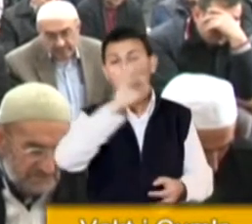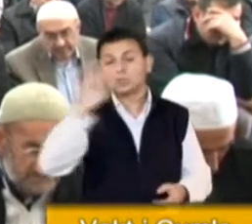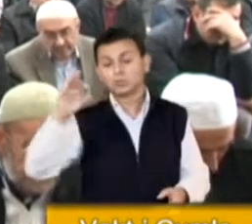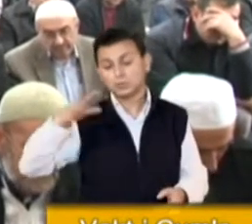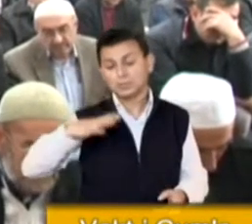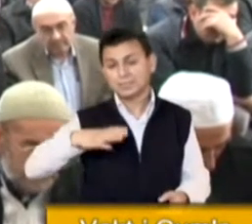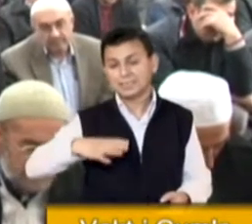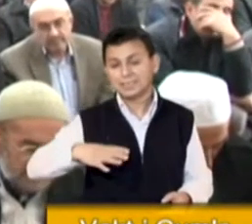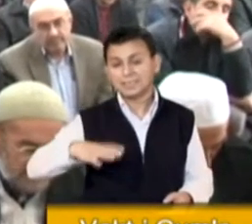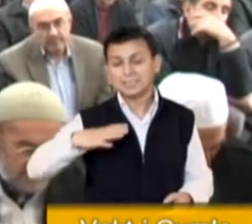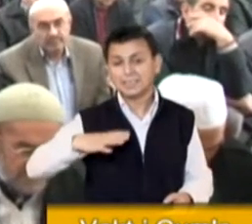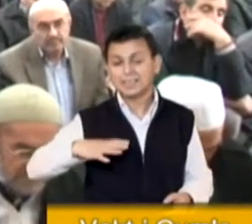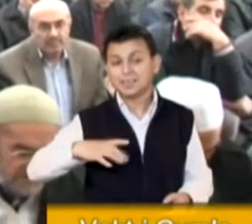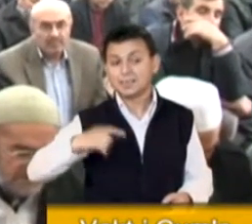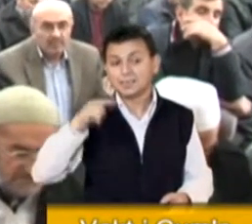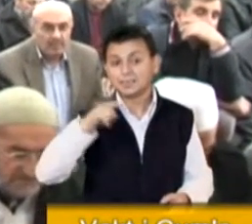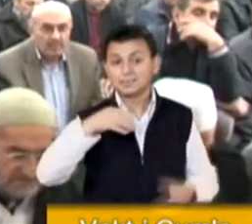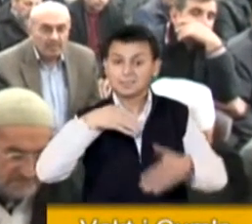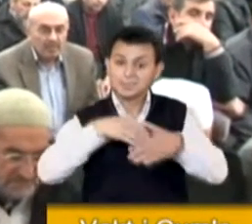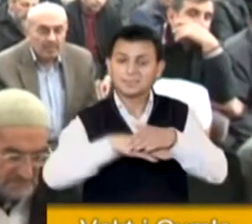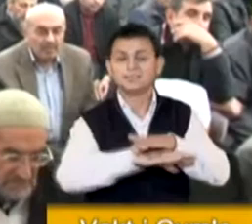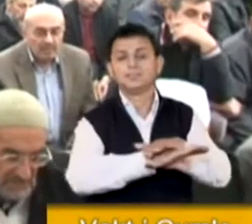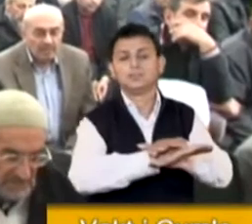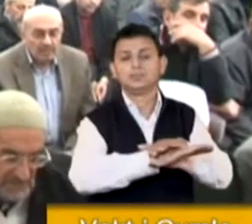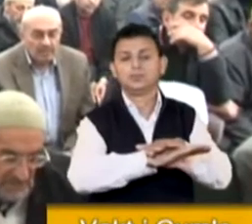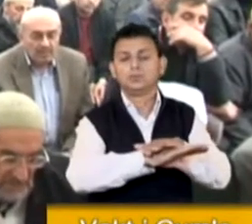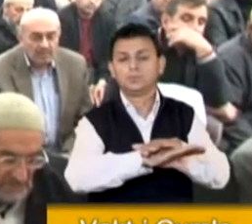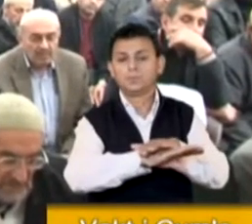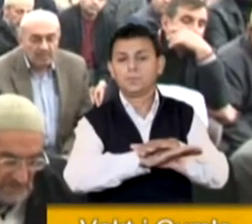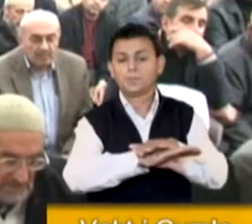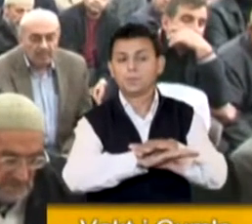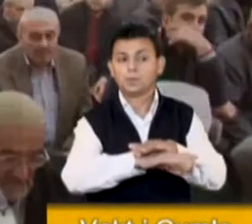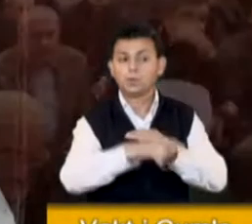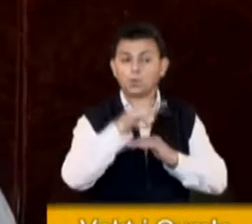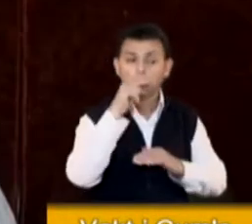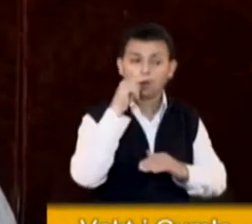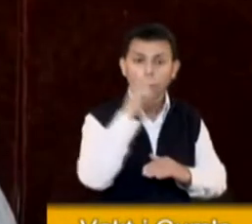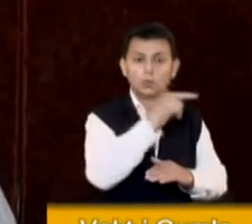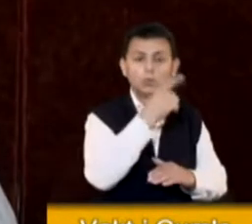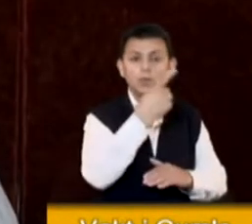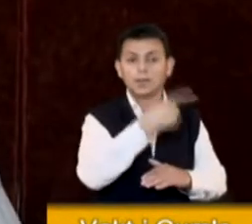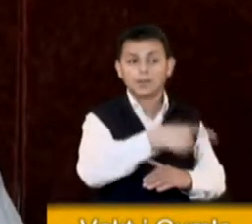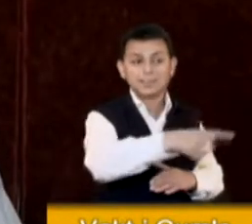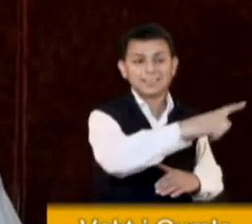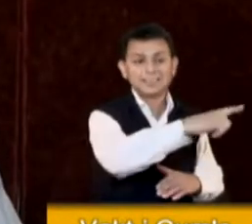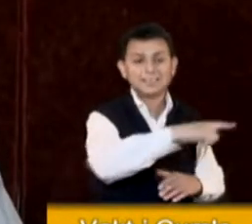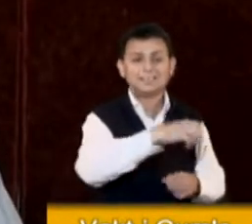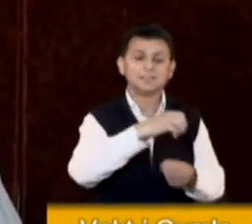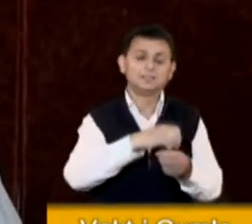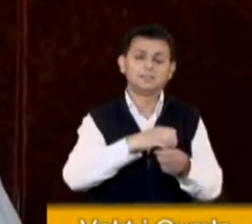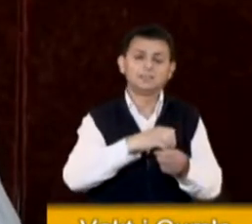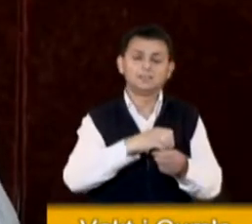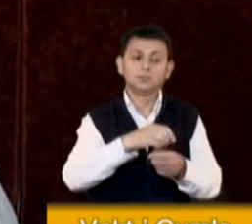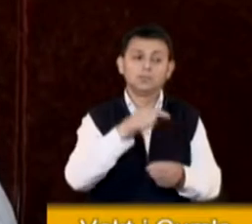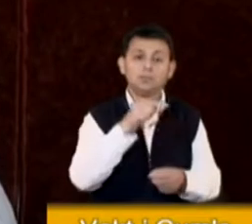ve hükmüne sığındırırım diye Efendimiz Aleyhisselatü Vesselam torunlarını nazara karşı bu şekilde okuyordu